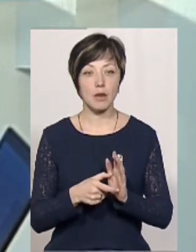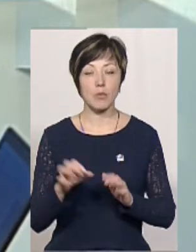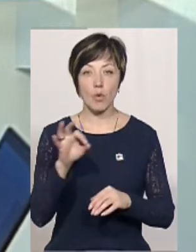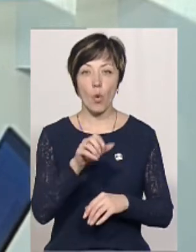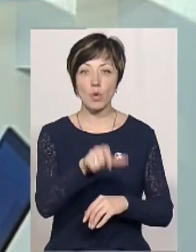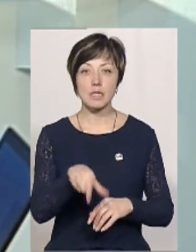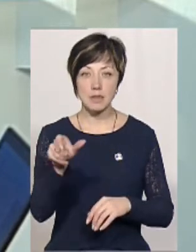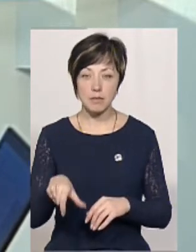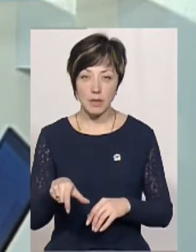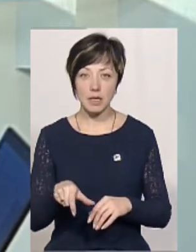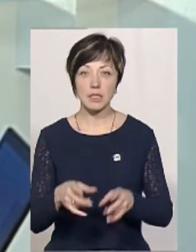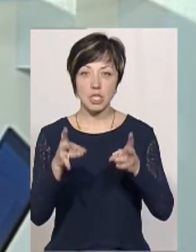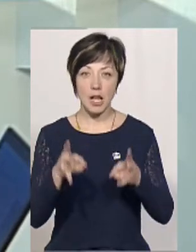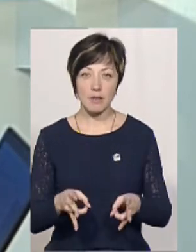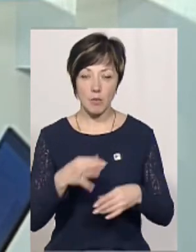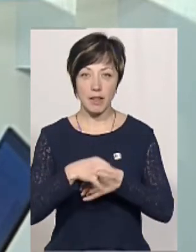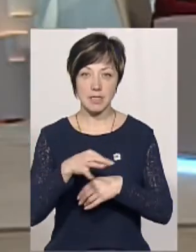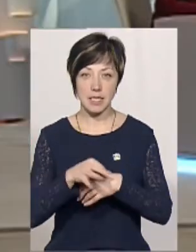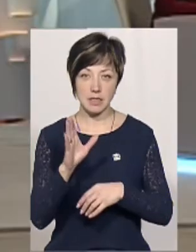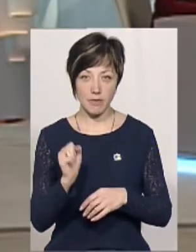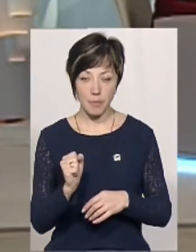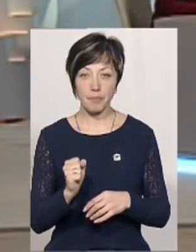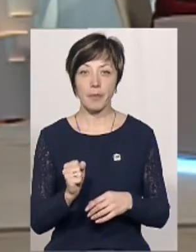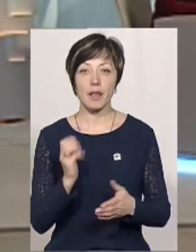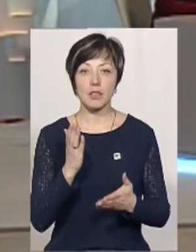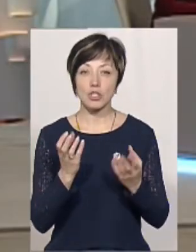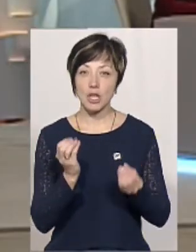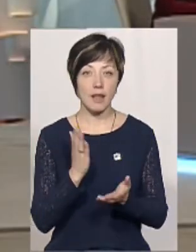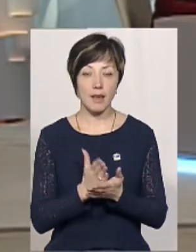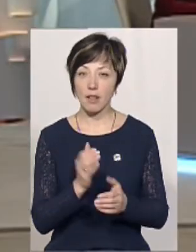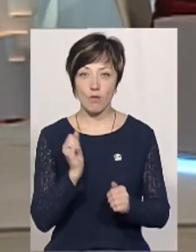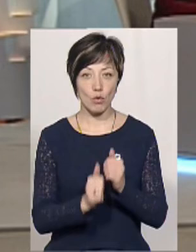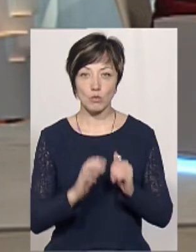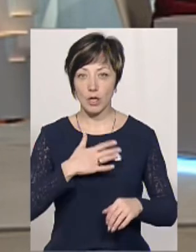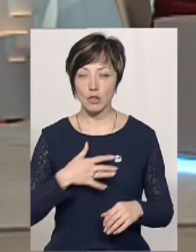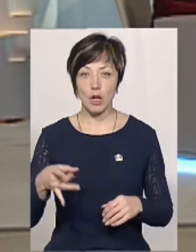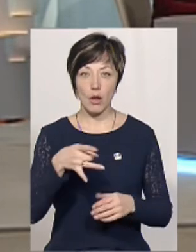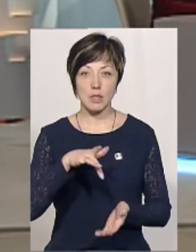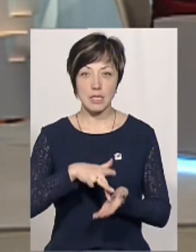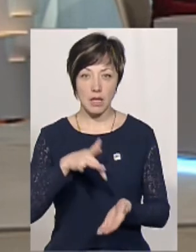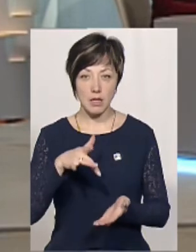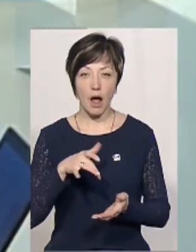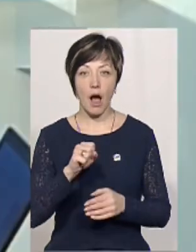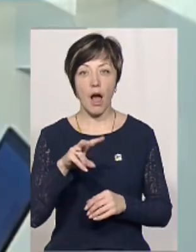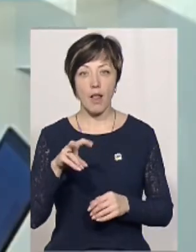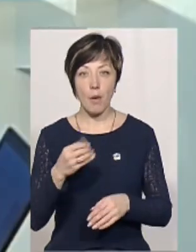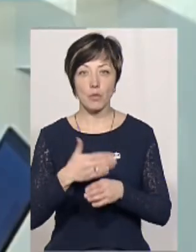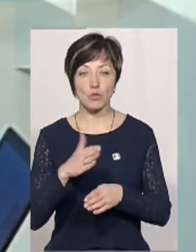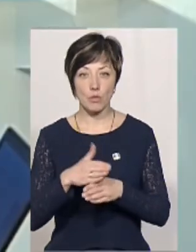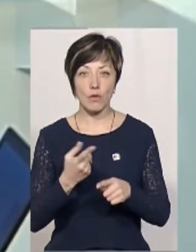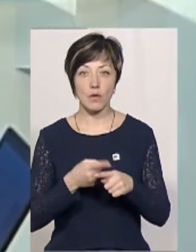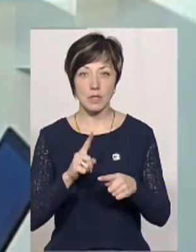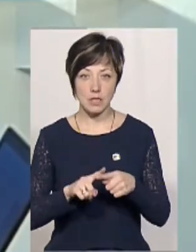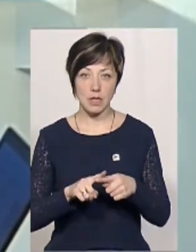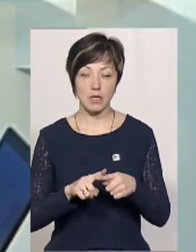з приводу осіб, які стали жертвами насильства. Ось воно ще є не в кожному нашому районному центрі міста нашої області, але поступово